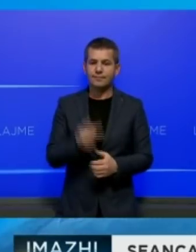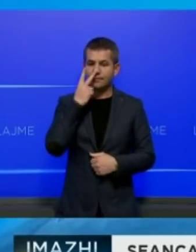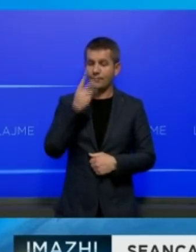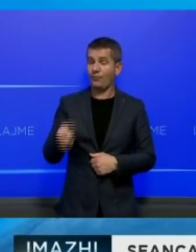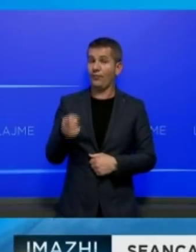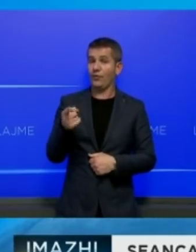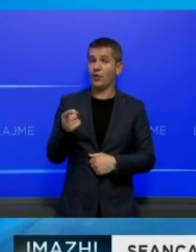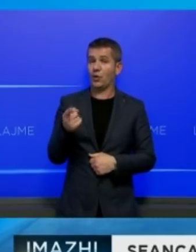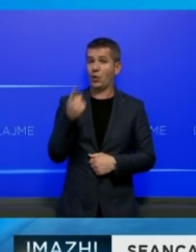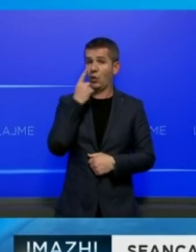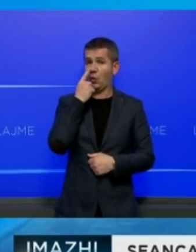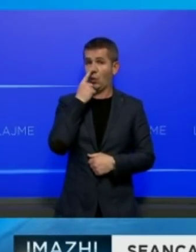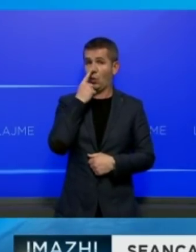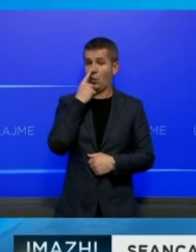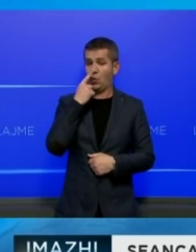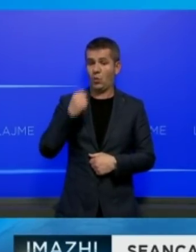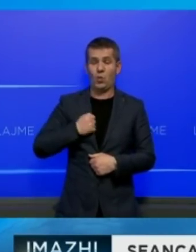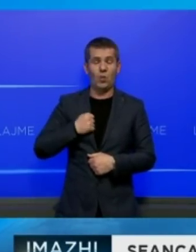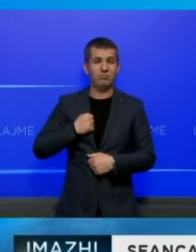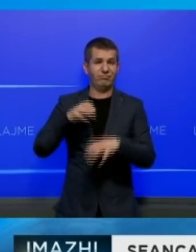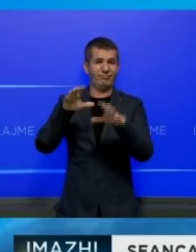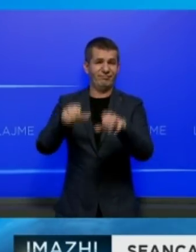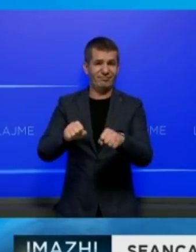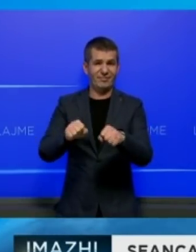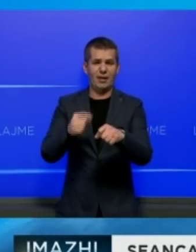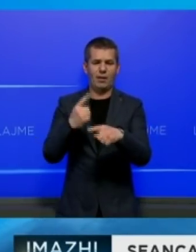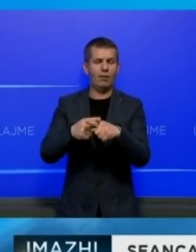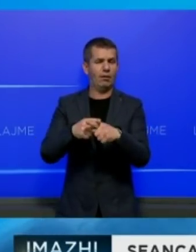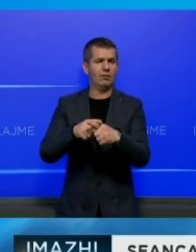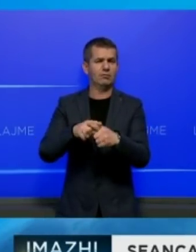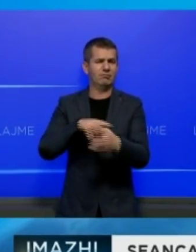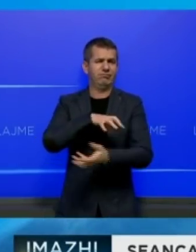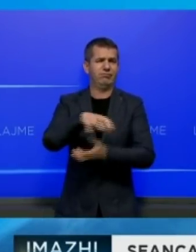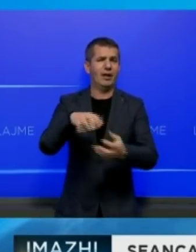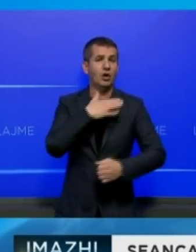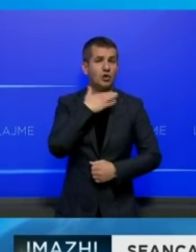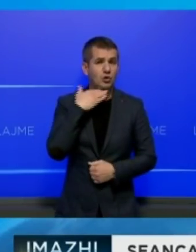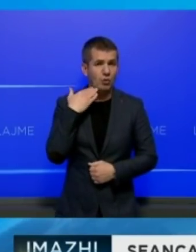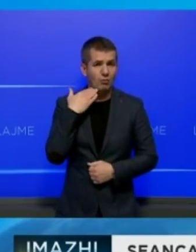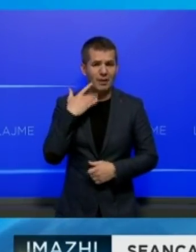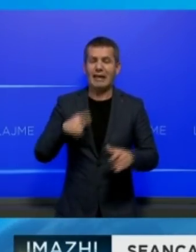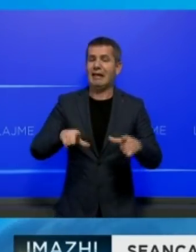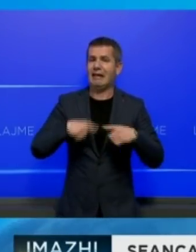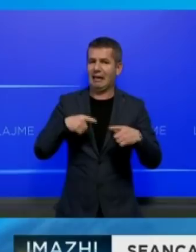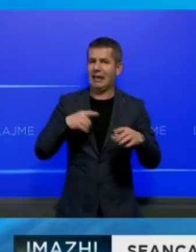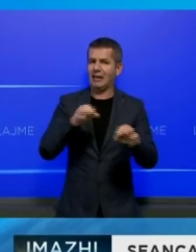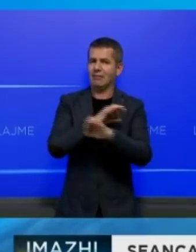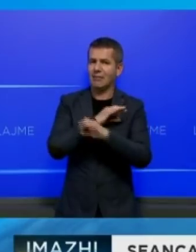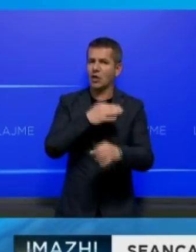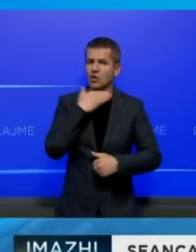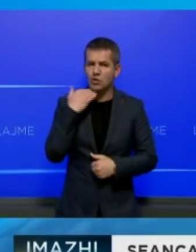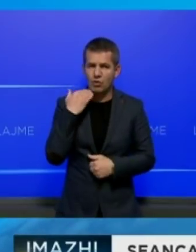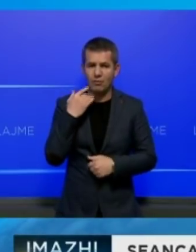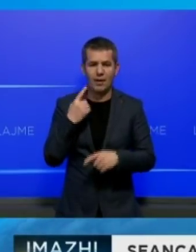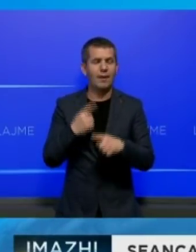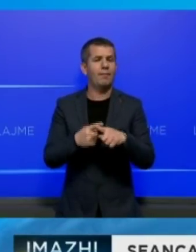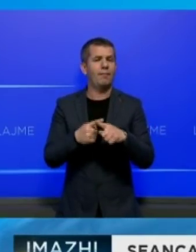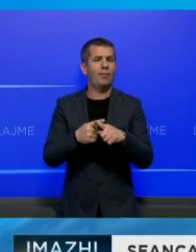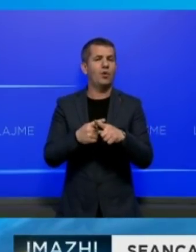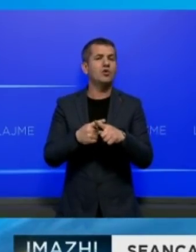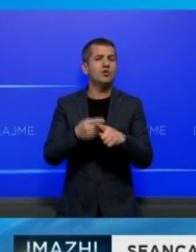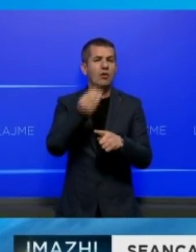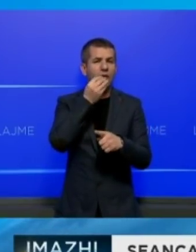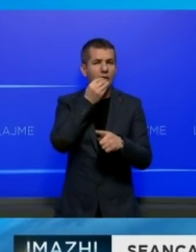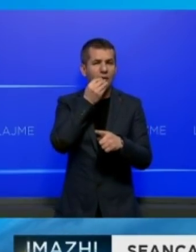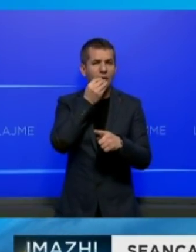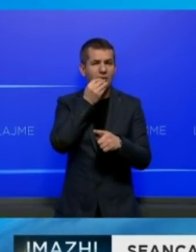mbi Ukrainën po përshkallëzohet dhe po prodhon pasoja të mëdha si në jetë njerëzish, ashtu edhe në krizën humanitare.